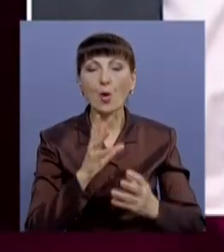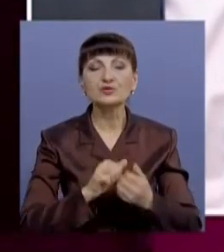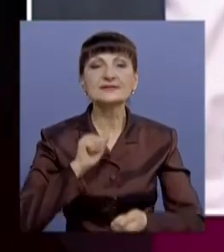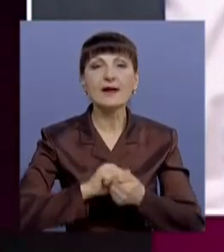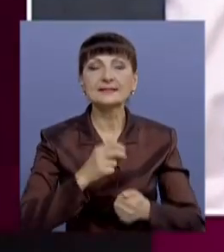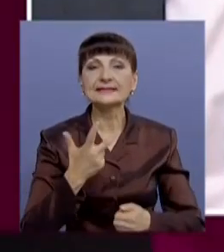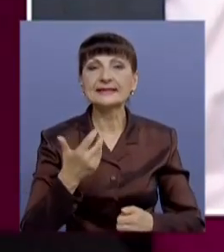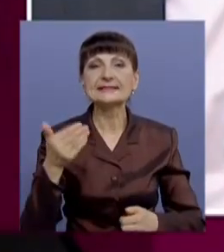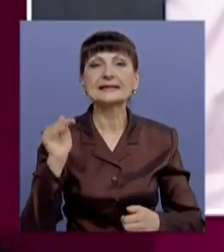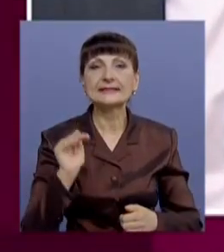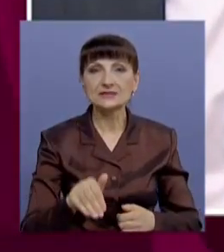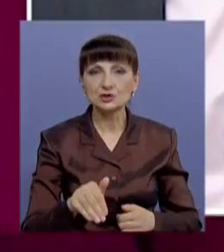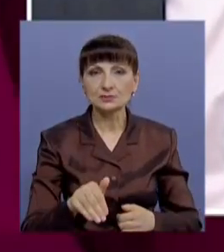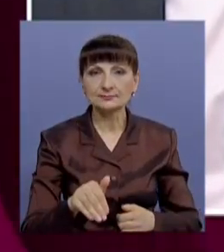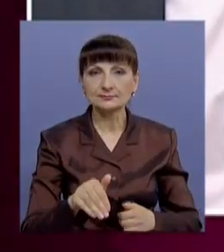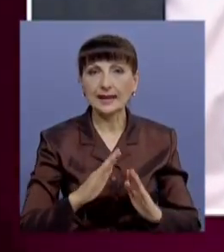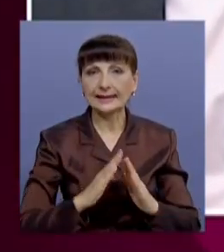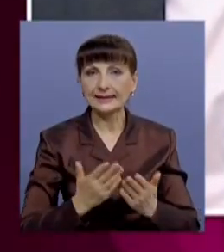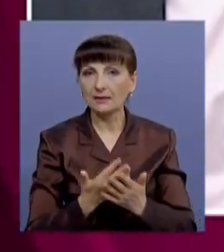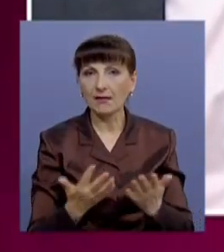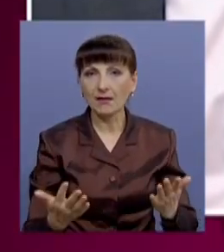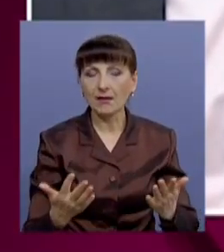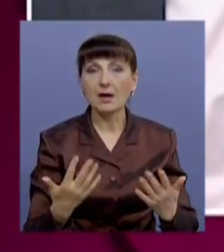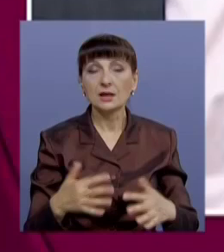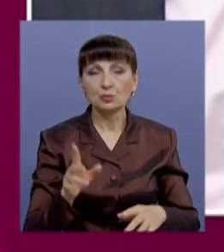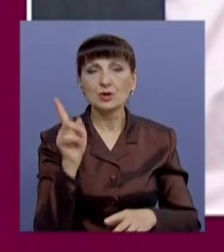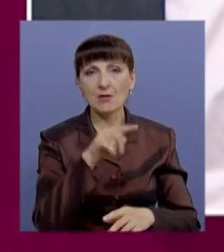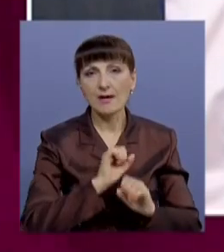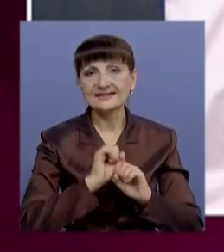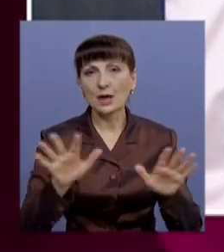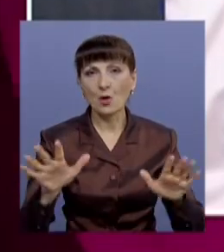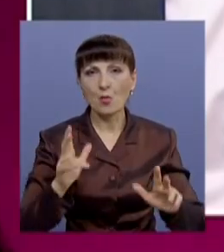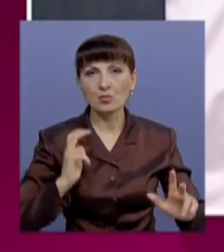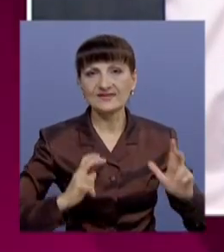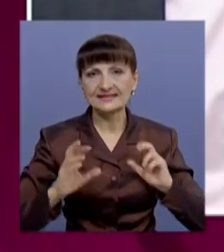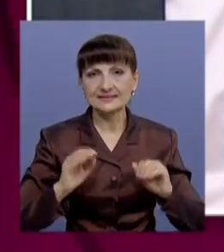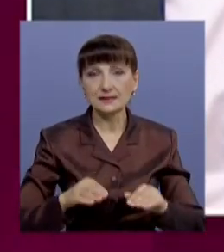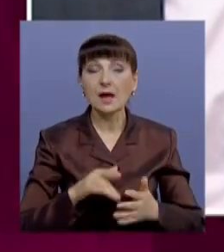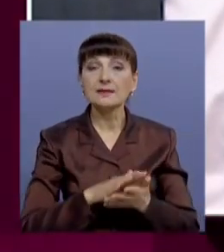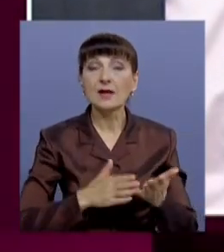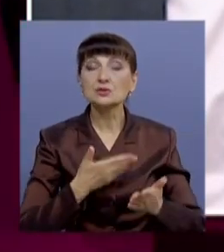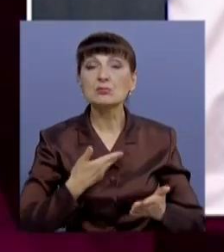300 тысяч книг уходит в наши университеты. И дальше мы